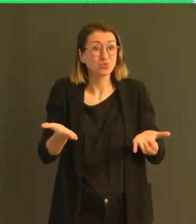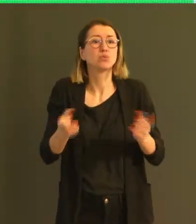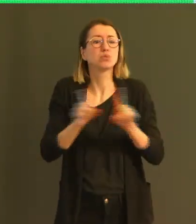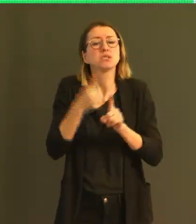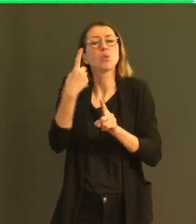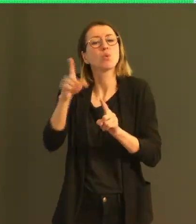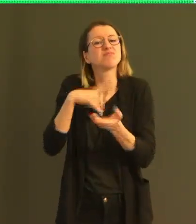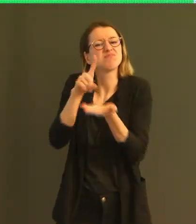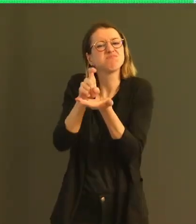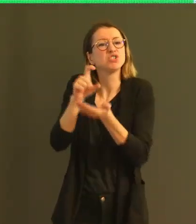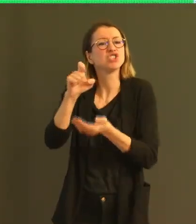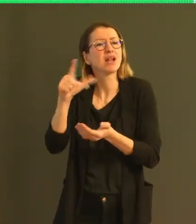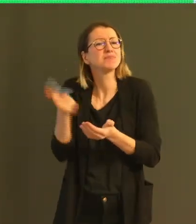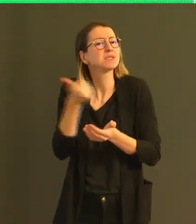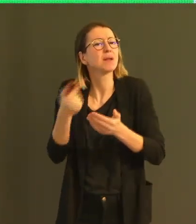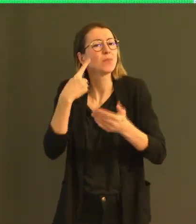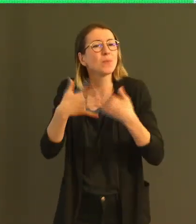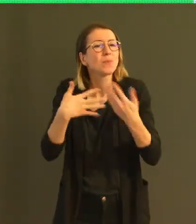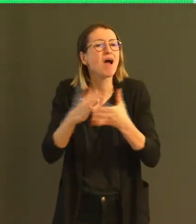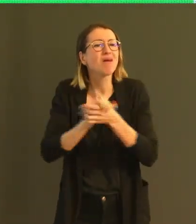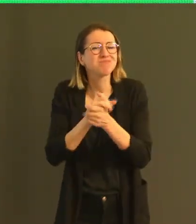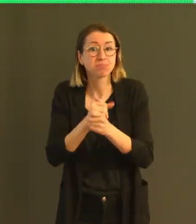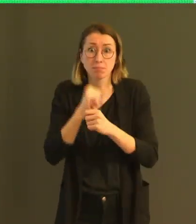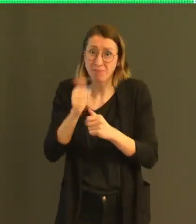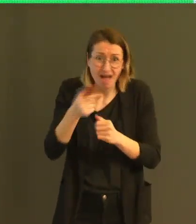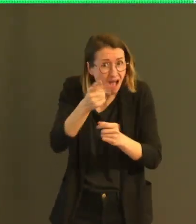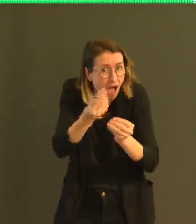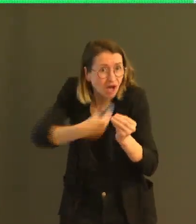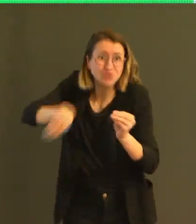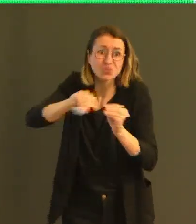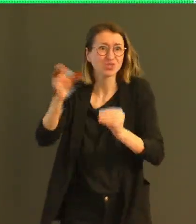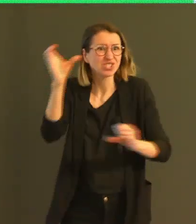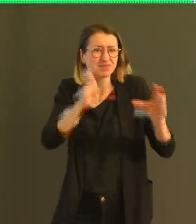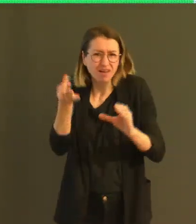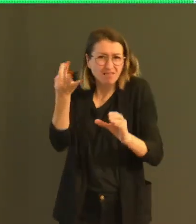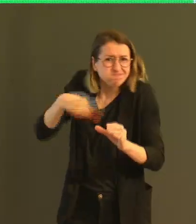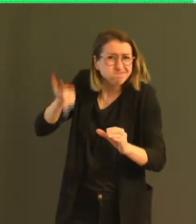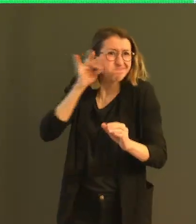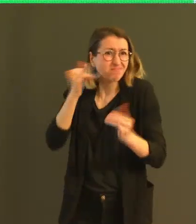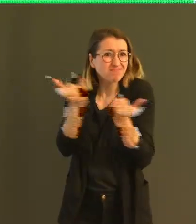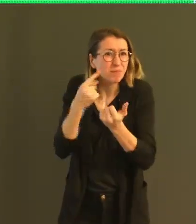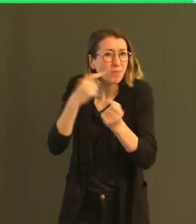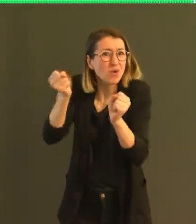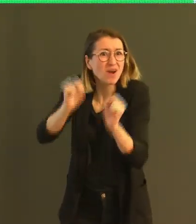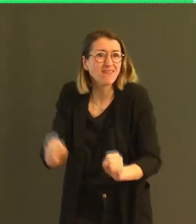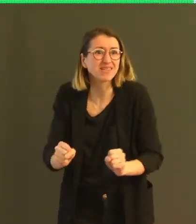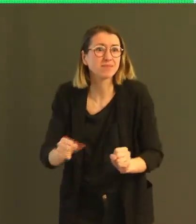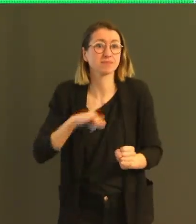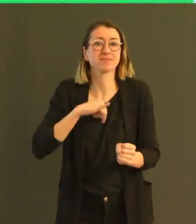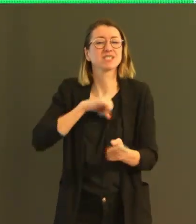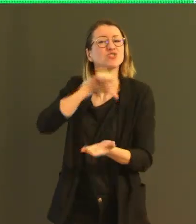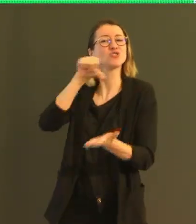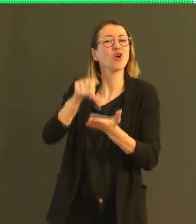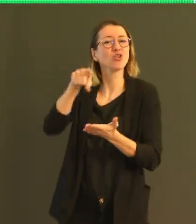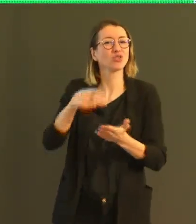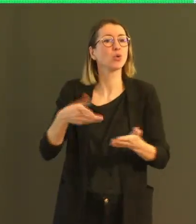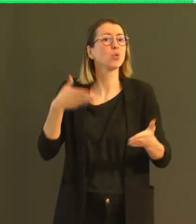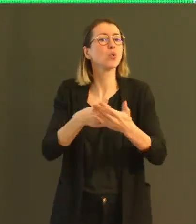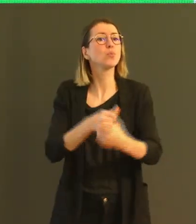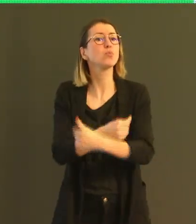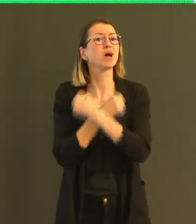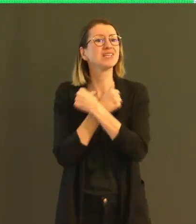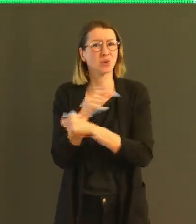dangereuses le centre antipoison en est le témoin évitez de vous blesser ou de blesser d'autres entre autres des